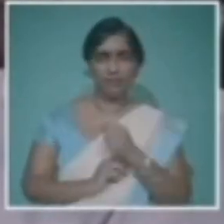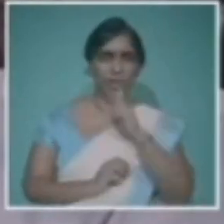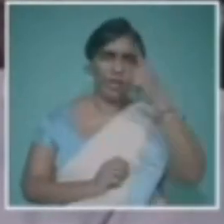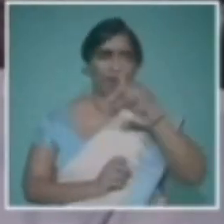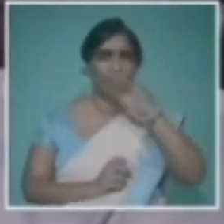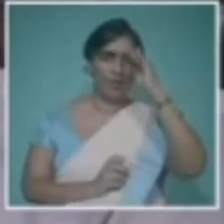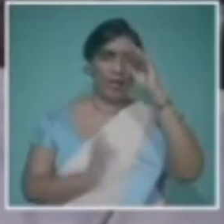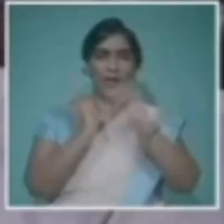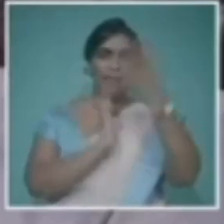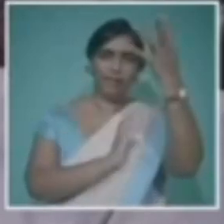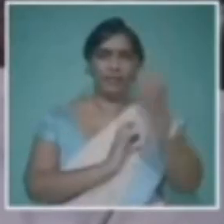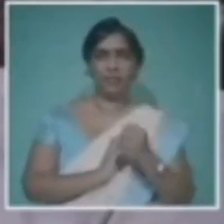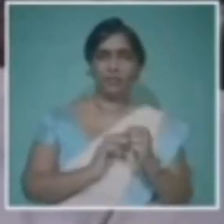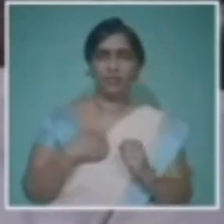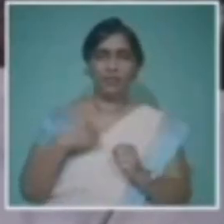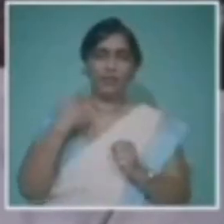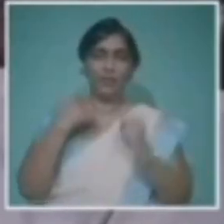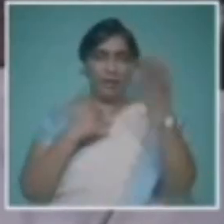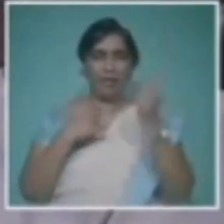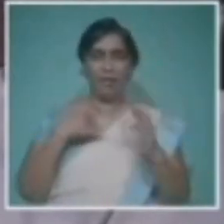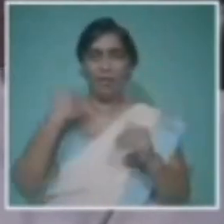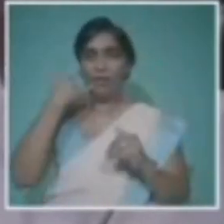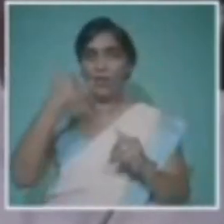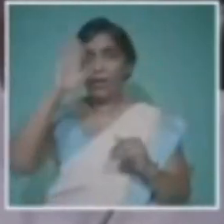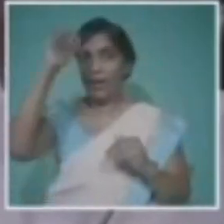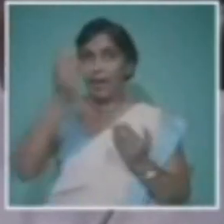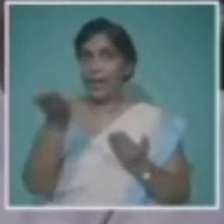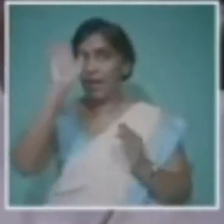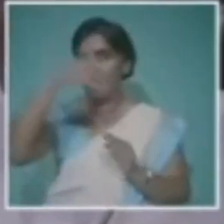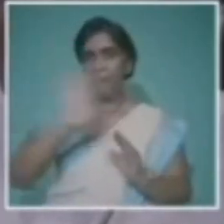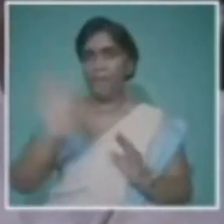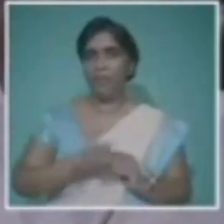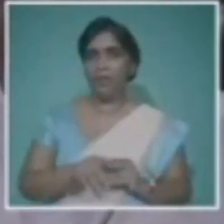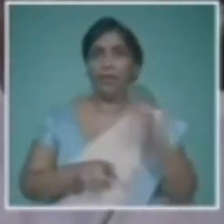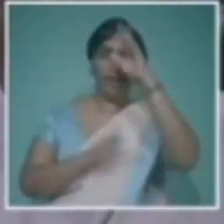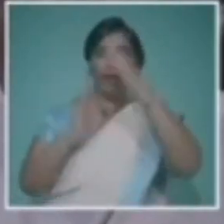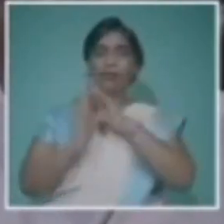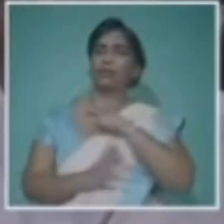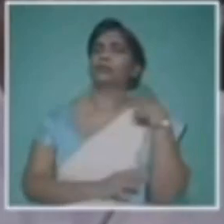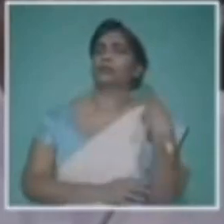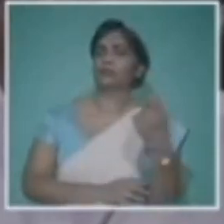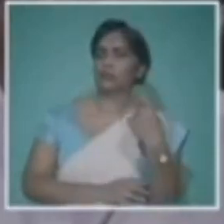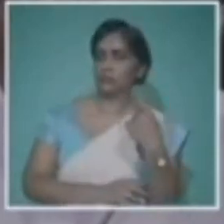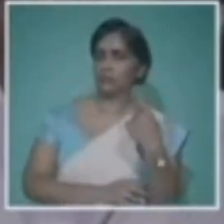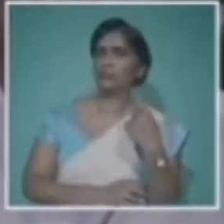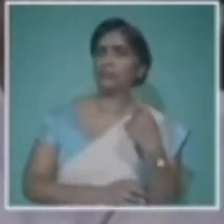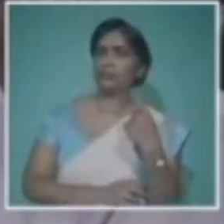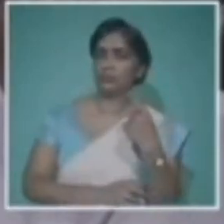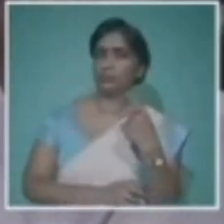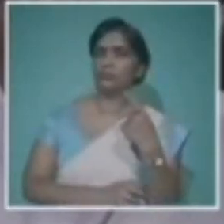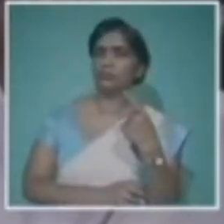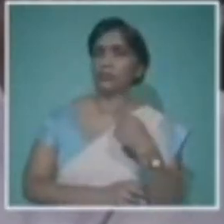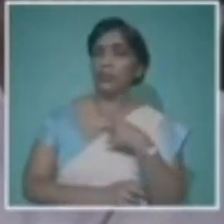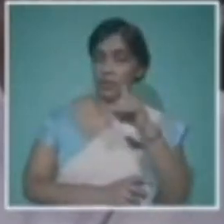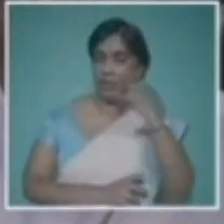කතානායකතුමනි. මම ඒක ඉල්ලන්න කලින් කෝල් එකක් ගහලා කියනවා එන්න එපා ඉල්ලන්න කියලා. ඔබතුමා විල ගෙදෙට්ට තට්ටු කරනවා. ඒ නිසා අපි